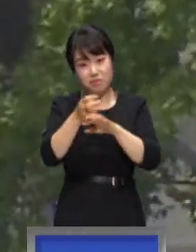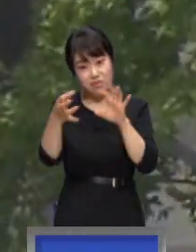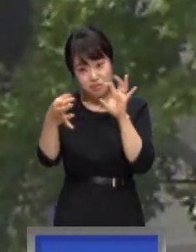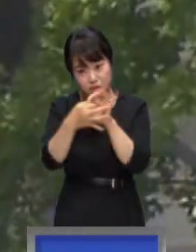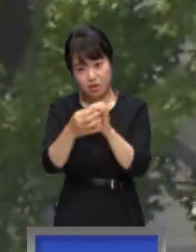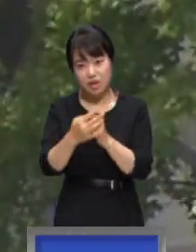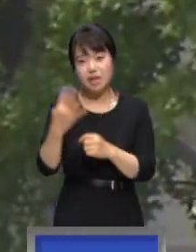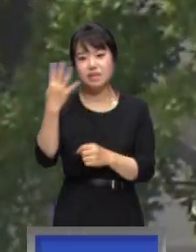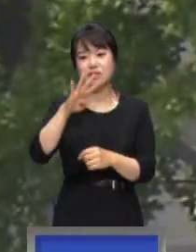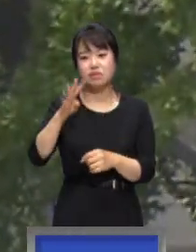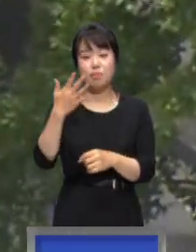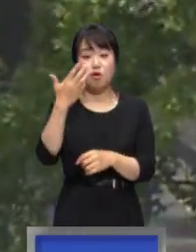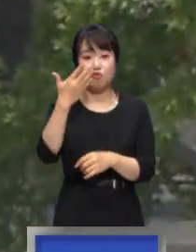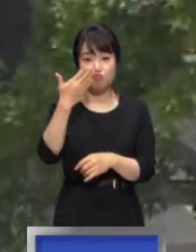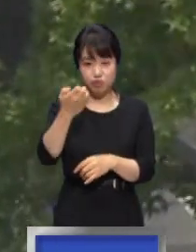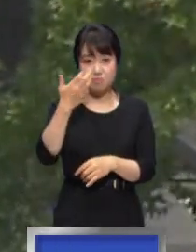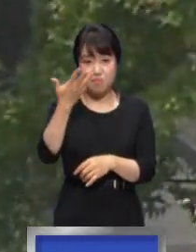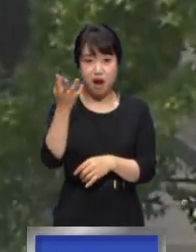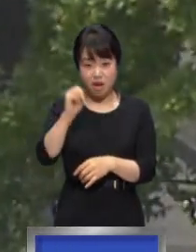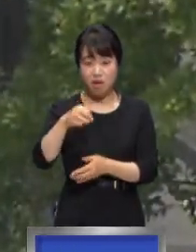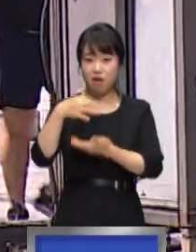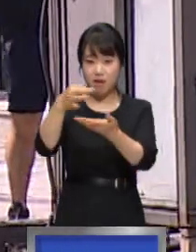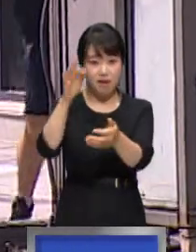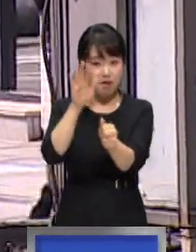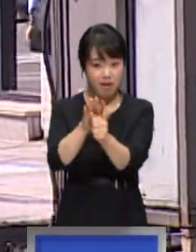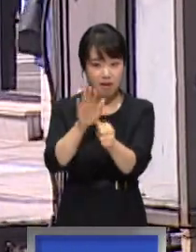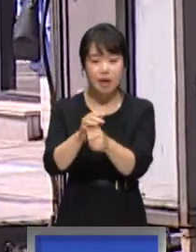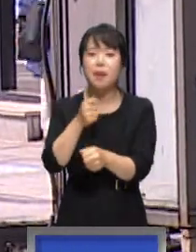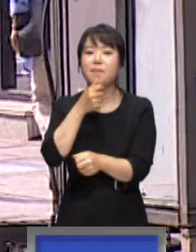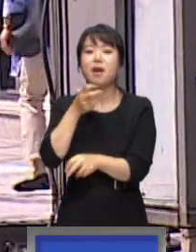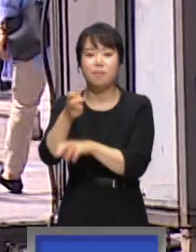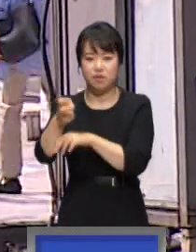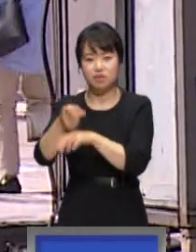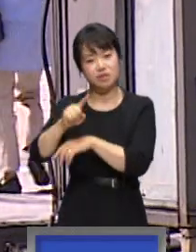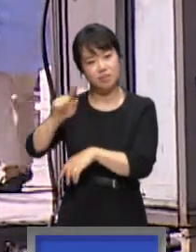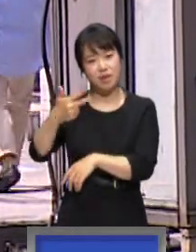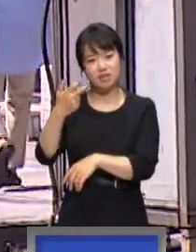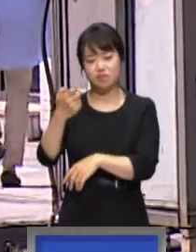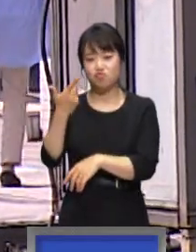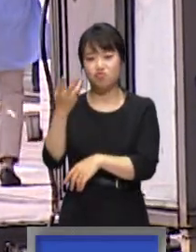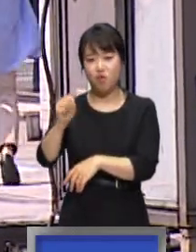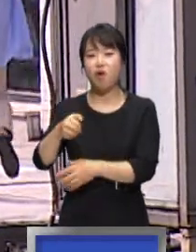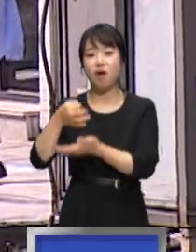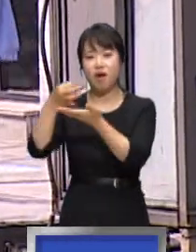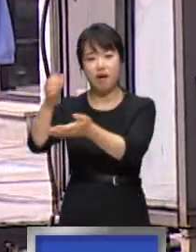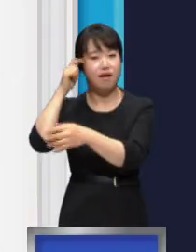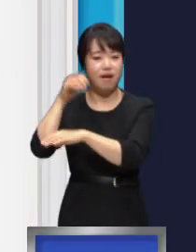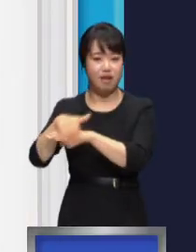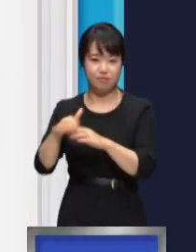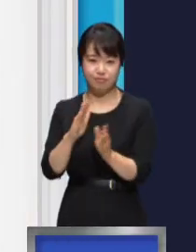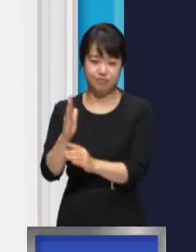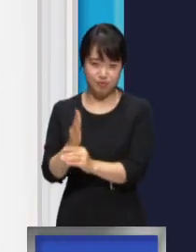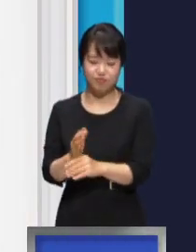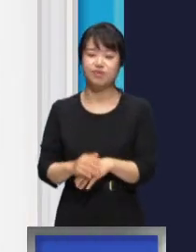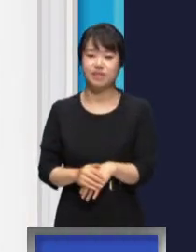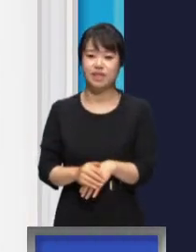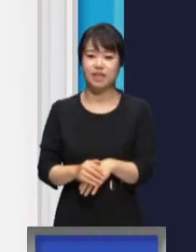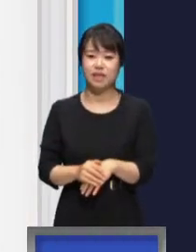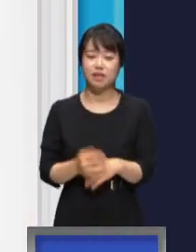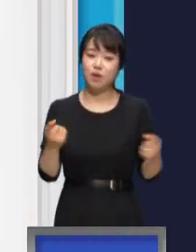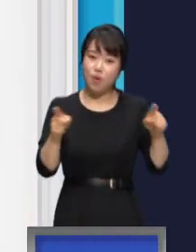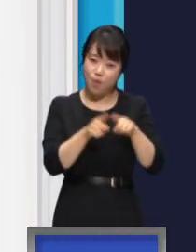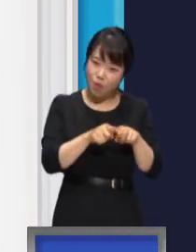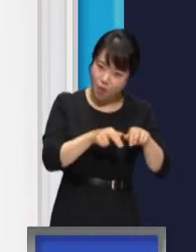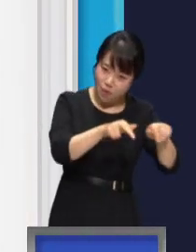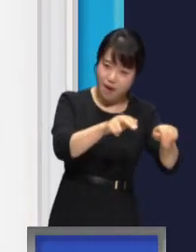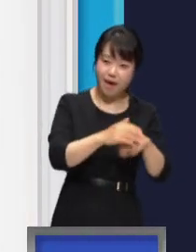업체에 4,498억 원이 지원되고 마을버스에도 176억 원이 배정됐습니다. 동행과 매력 안전